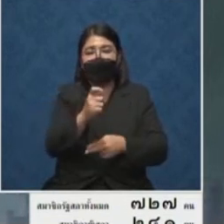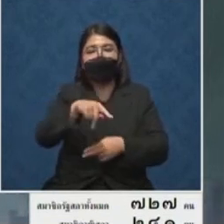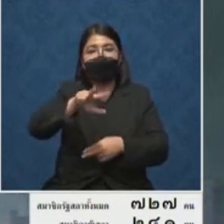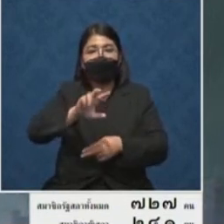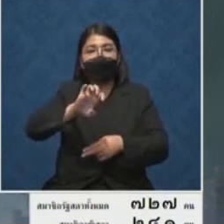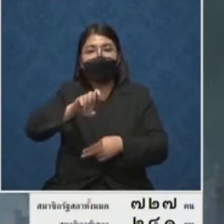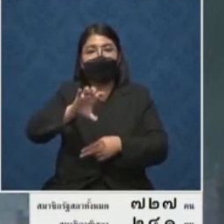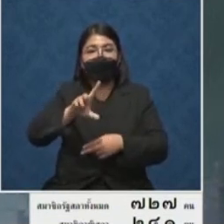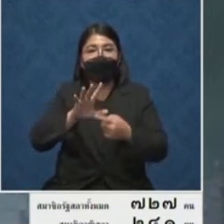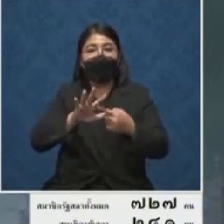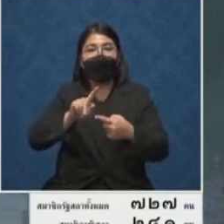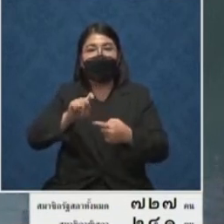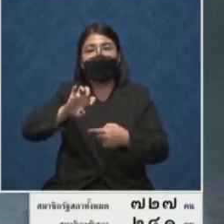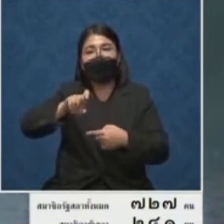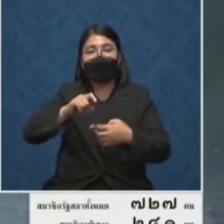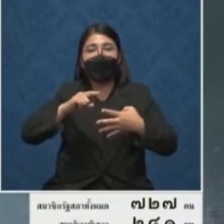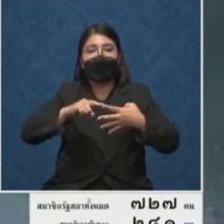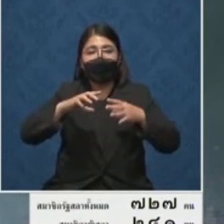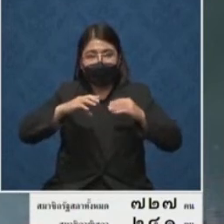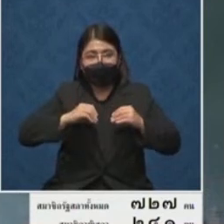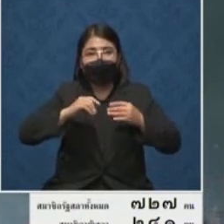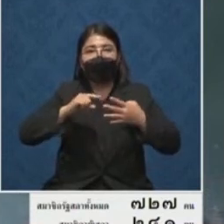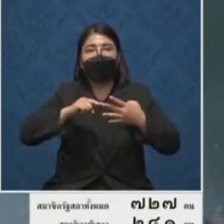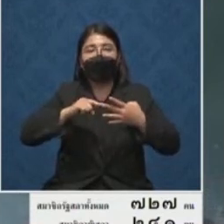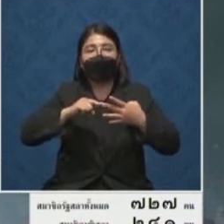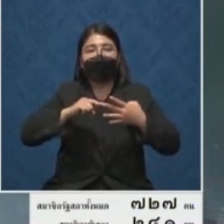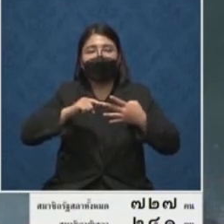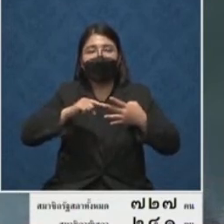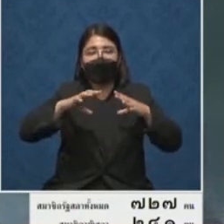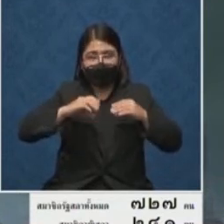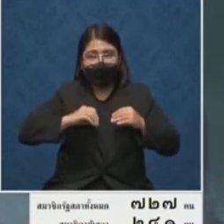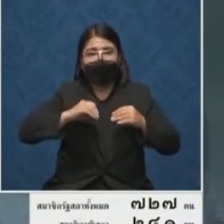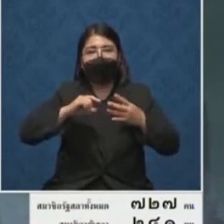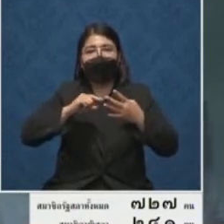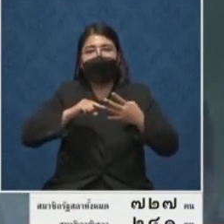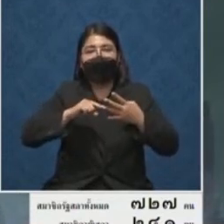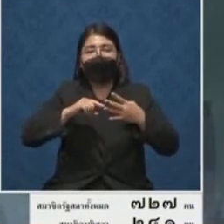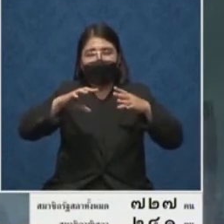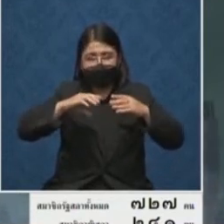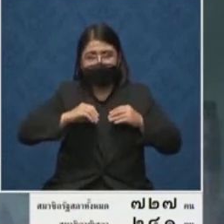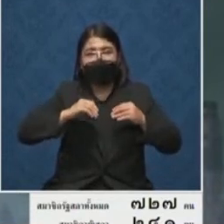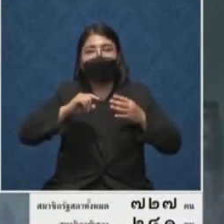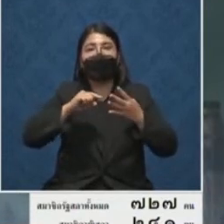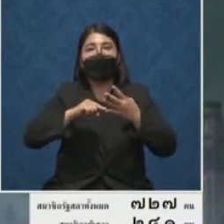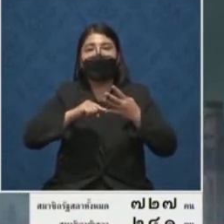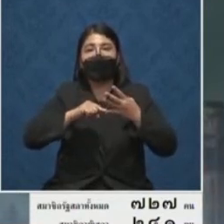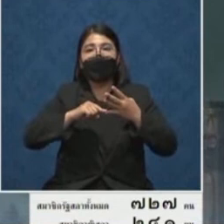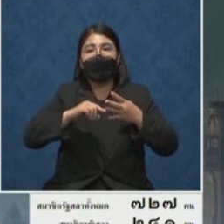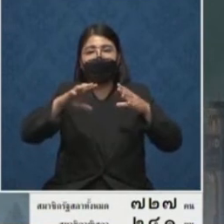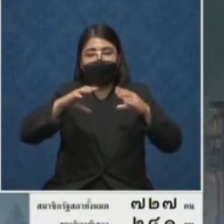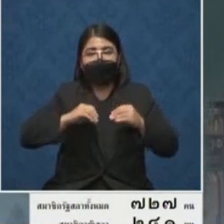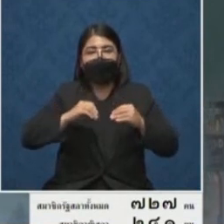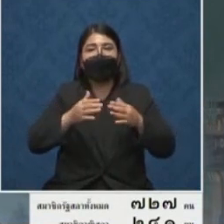686นายอภิชาติสิริสุนทร 1รับหลักการ2รับหลัก